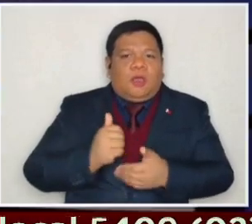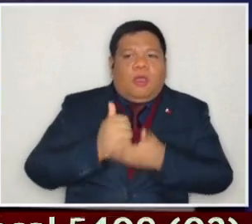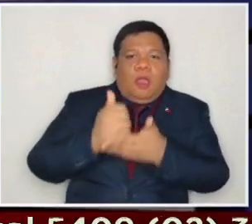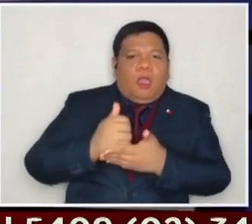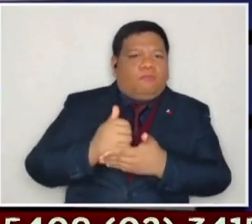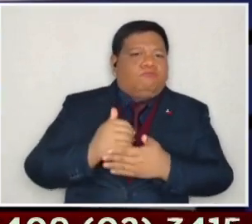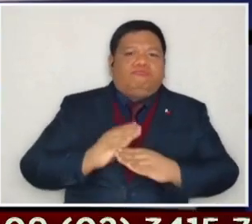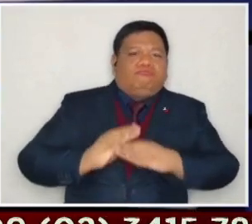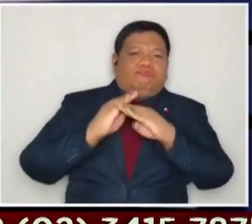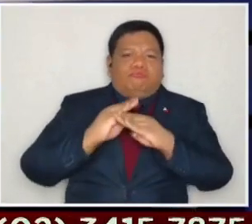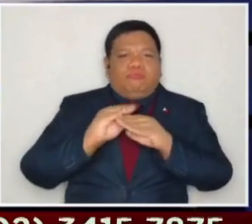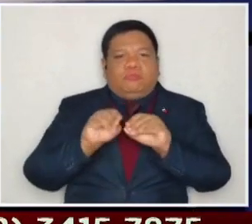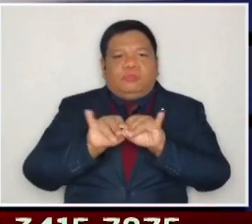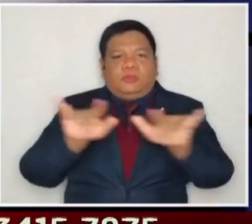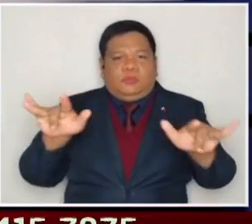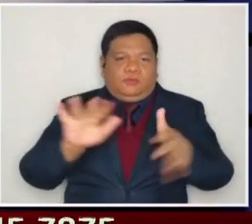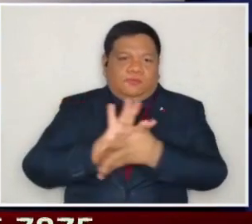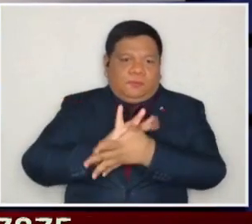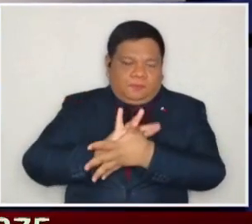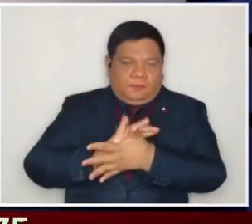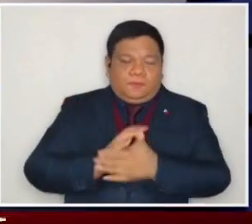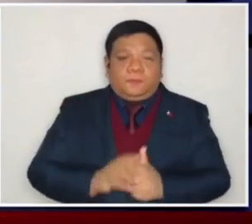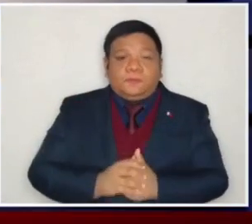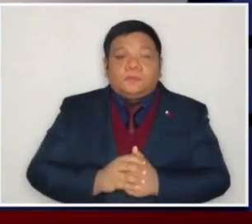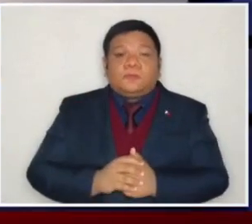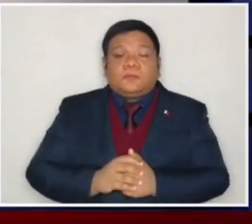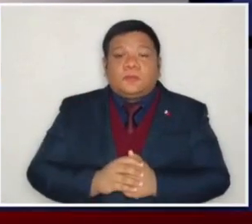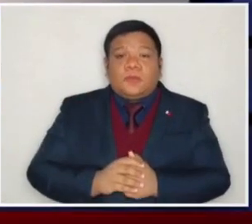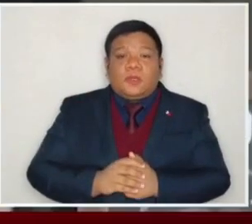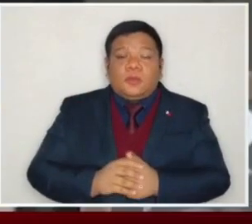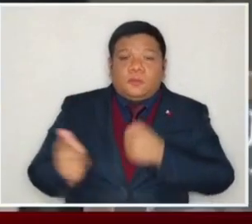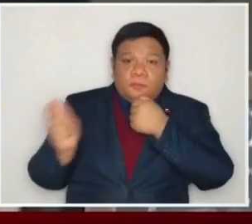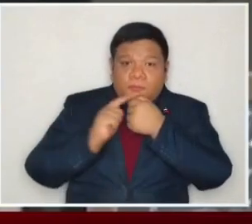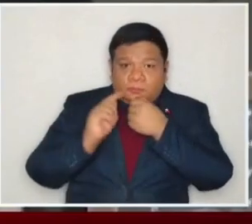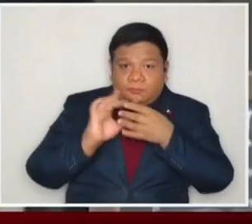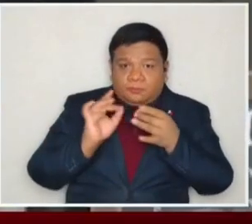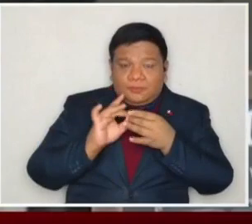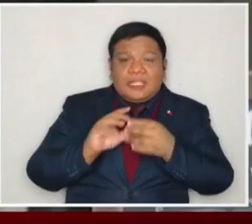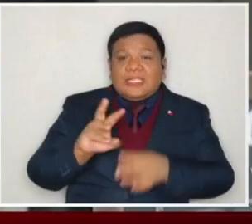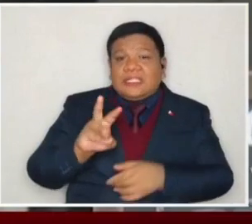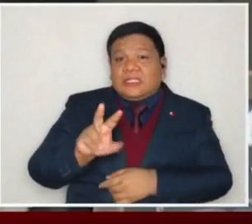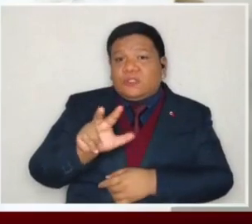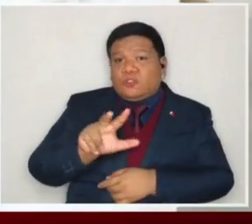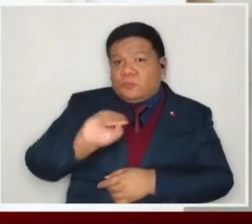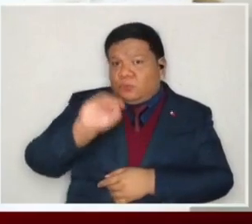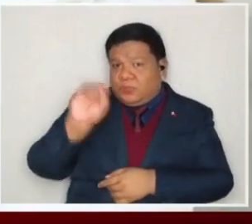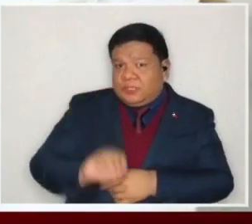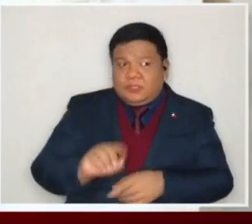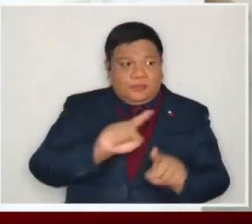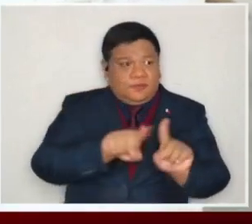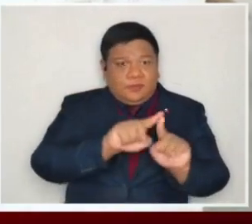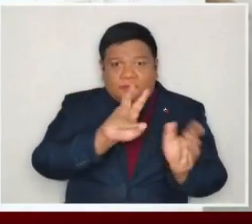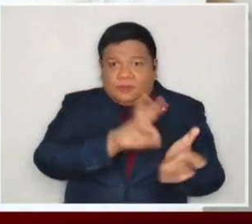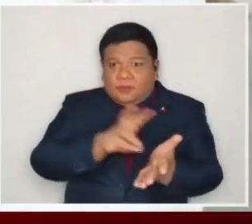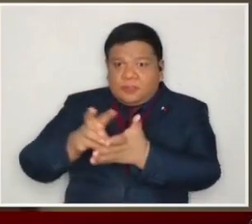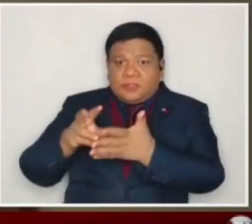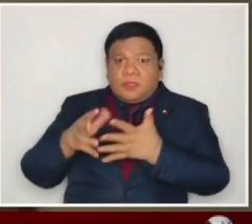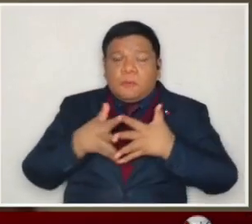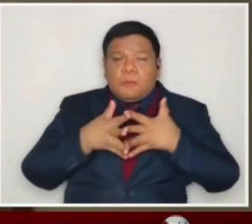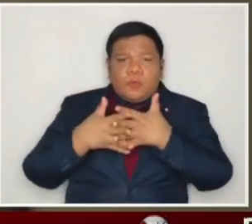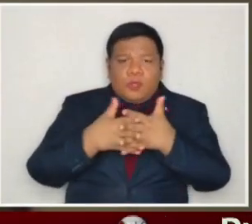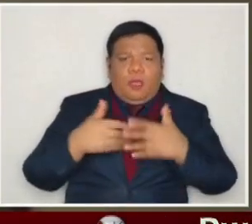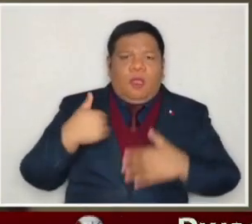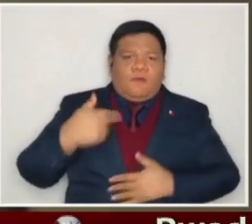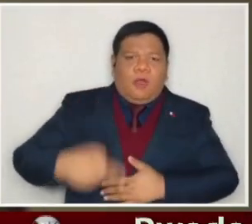others. Ayon pa sa CDC, 63% sa iba't ibang lugar sa Amerika may mataas na transmission rate.